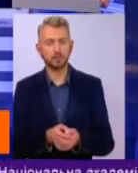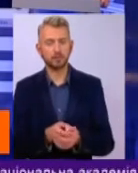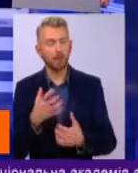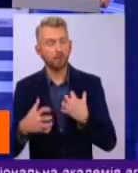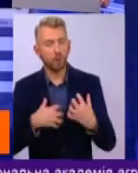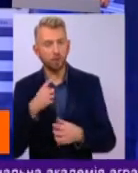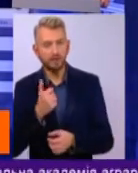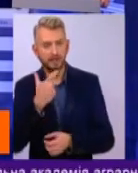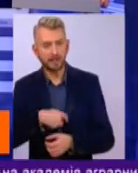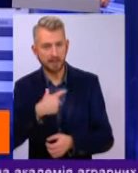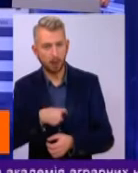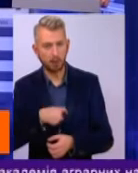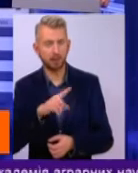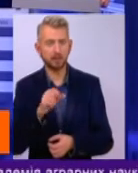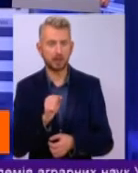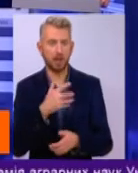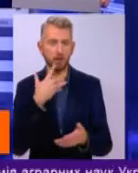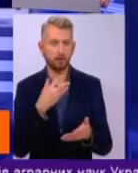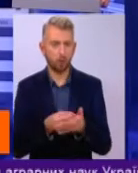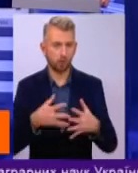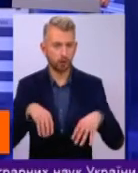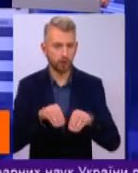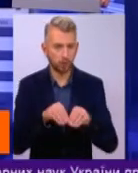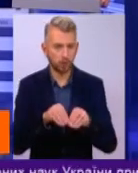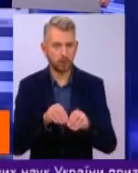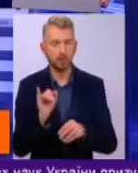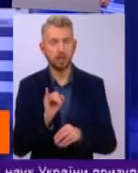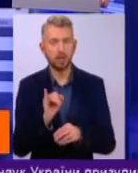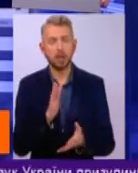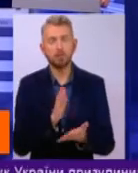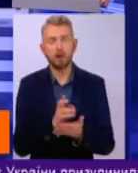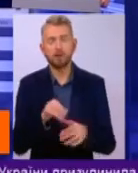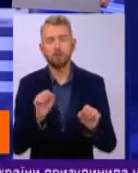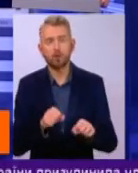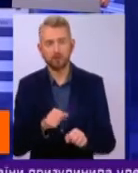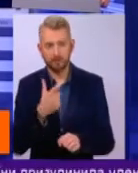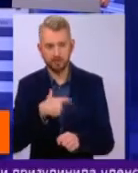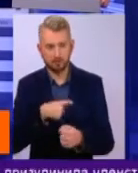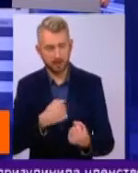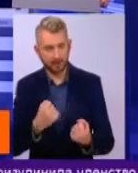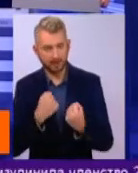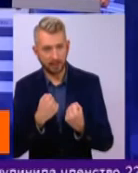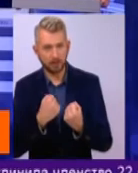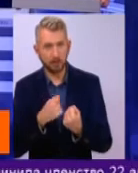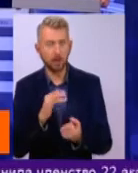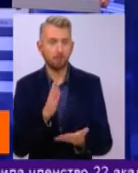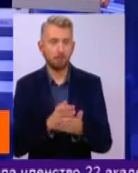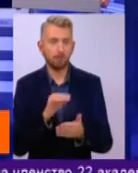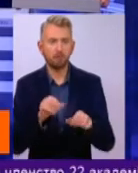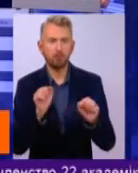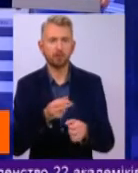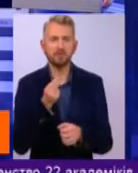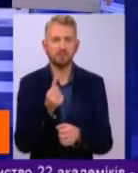хвилюється за себе, за свою родину і мав би можливість реального самозахисту, і мав би можливість